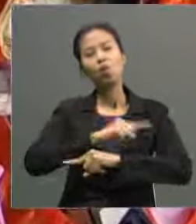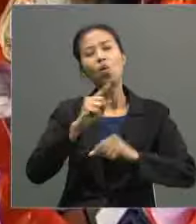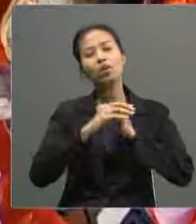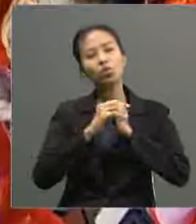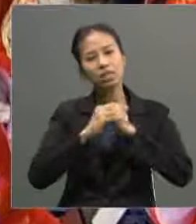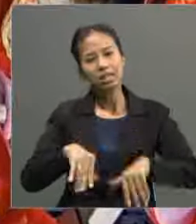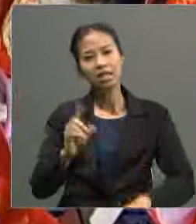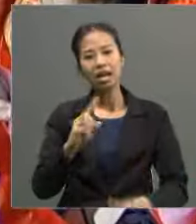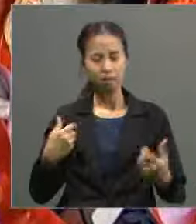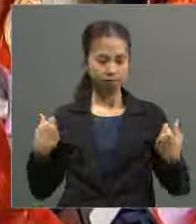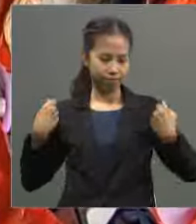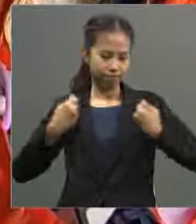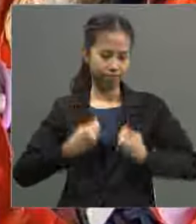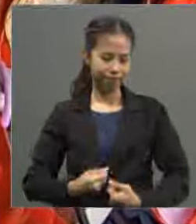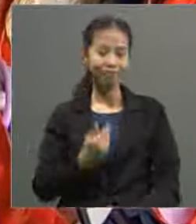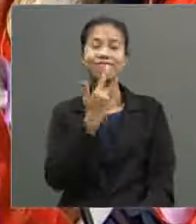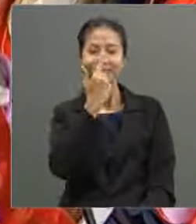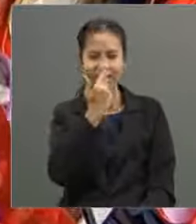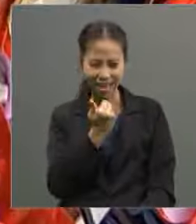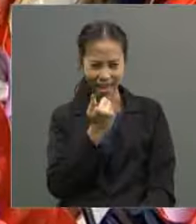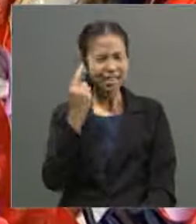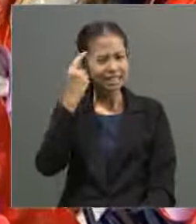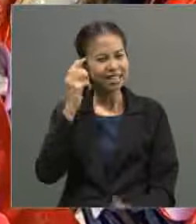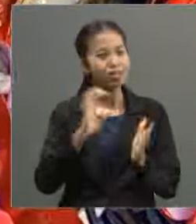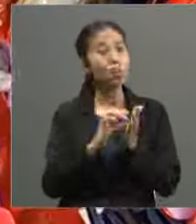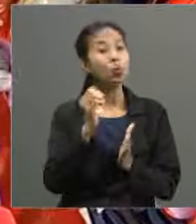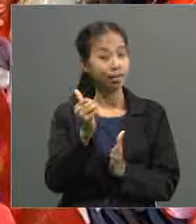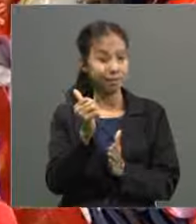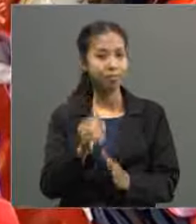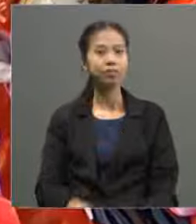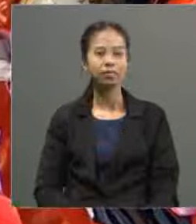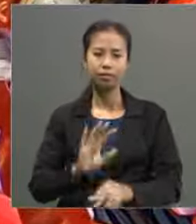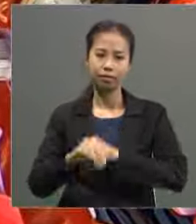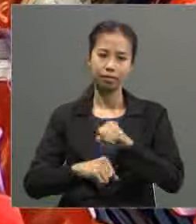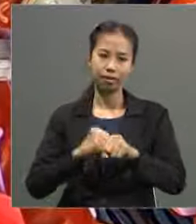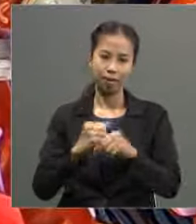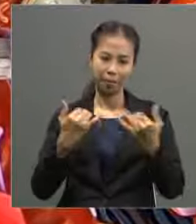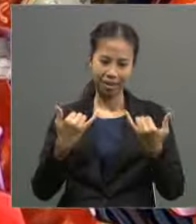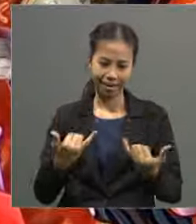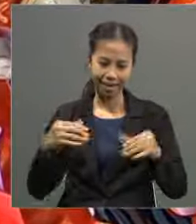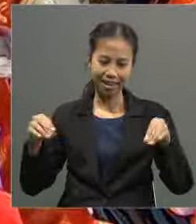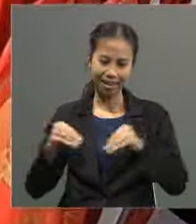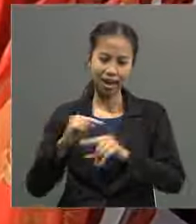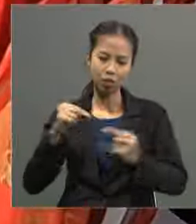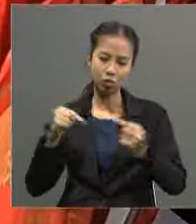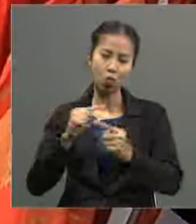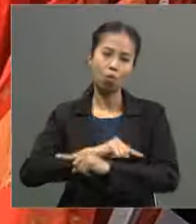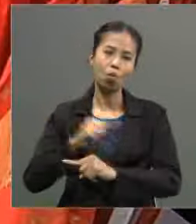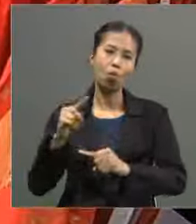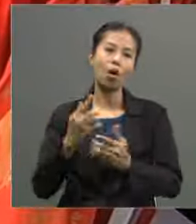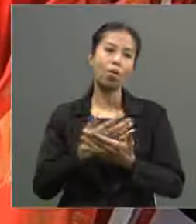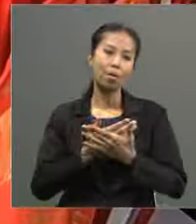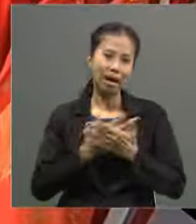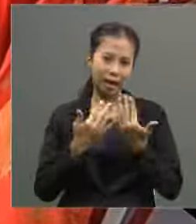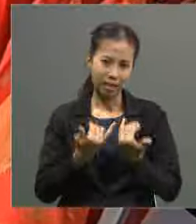แดงครับสีแห่งการเป็นมงคลนั่นเองนะคะนอกจากนิเทศกาลตรุษจีนปีนี้ก็ใกล้กับวาเลนไทน์ค่ะทางร้านก็เลยนำเสื้อผ้า